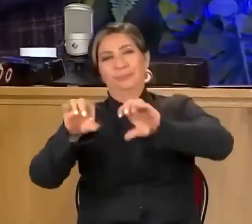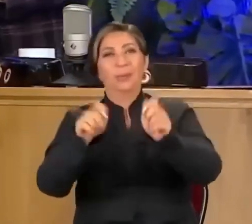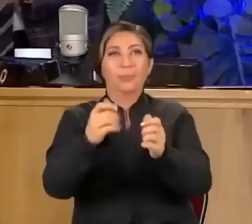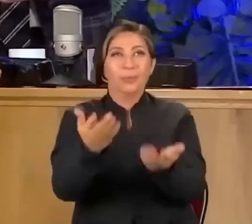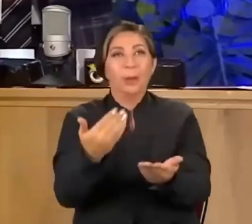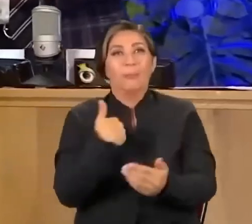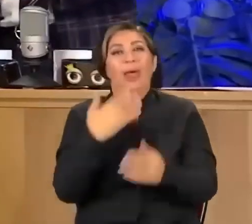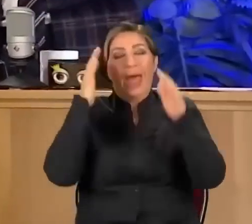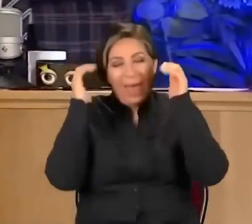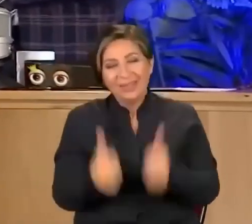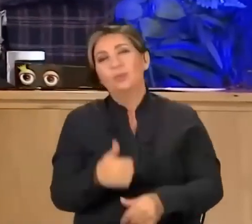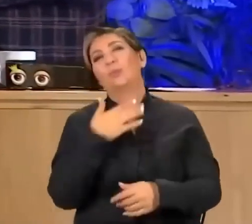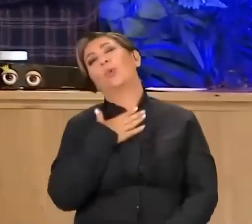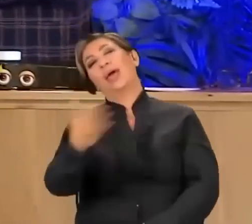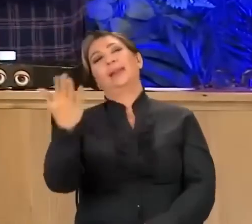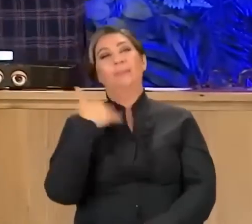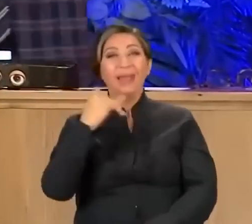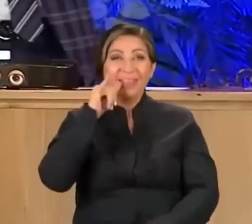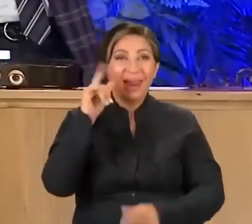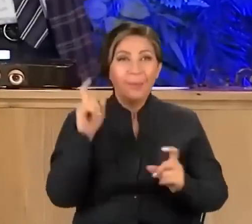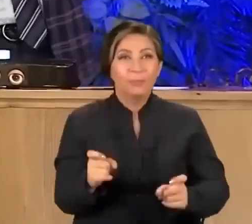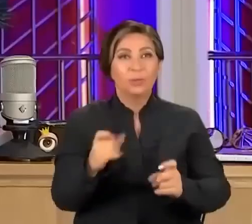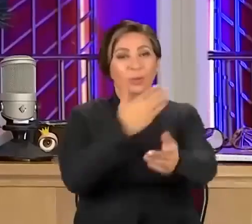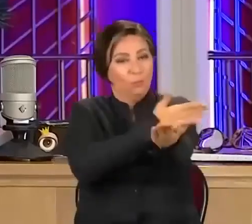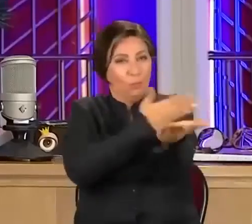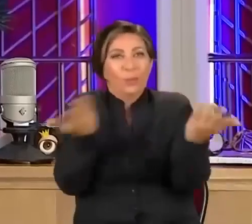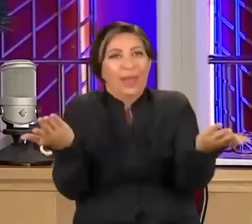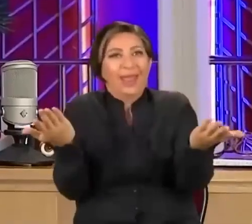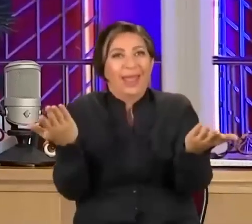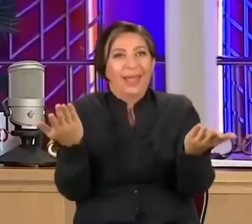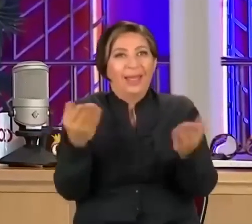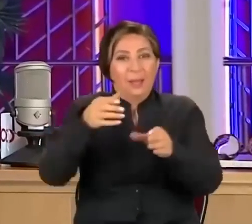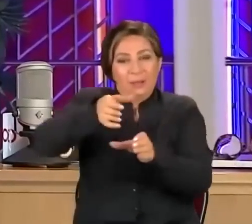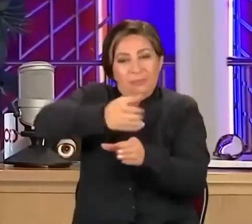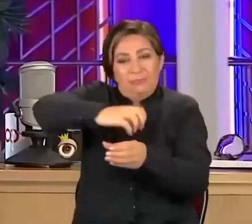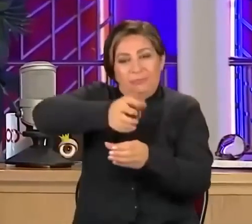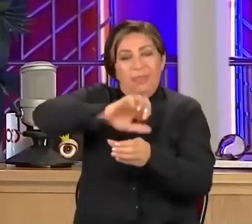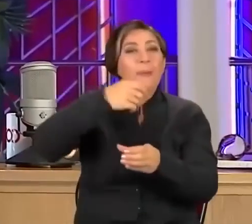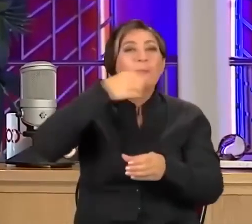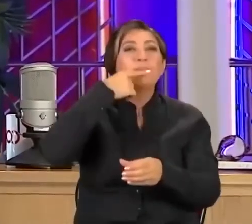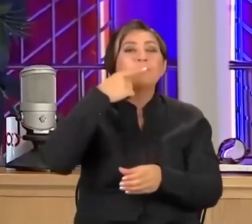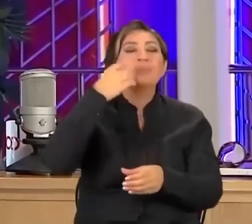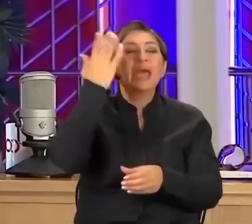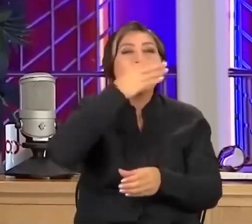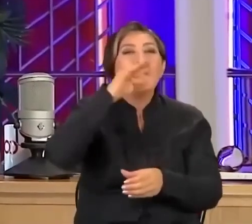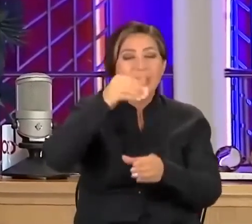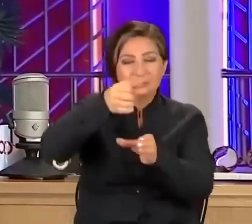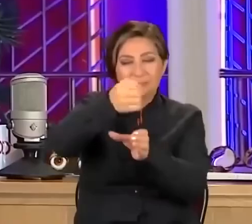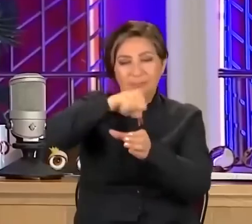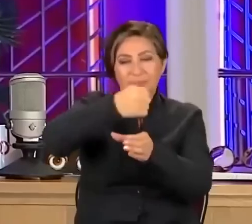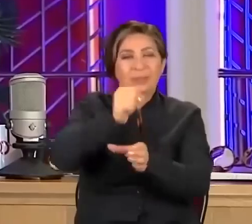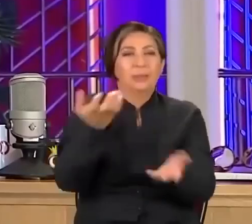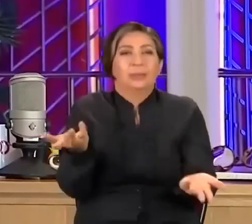getiriyor. Ben de her seferinde diyorum ki ulen ben İtalyan mıyım? Şu kadar bir şey getirip de bana birazcık şey alır mısınız falan. Böyle